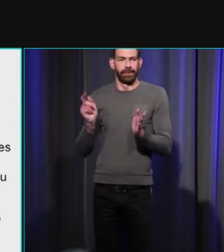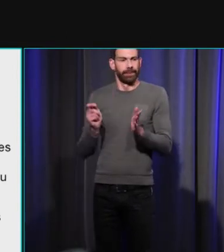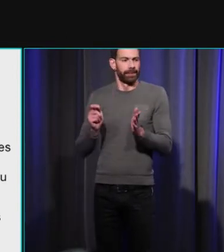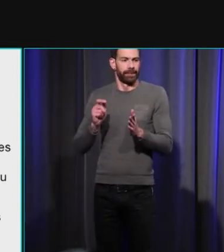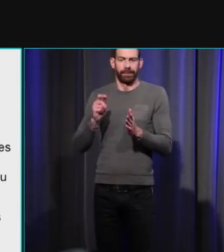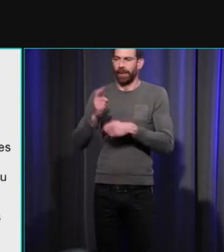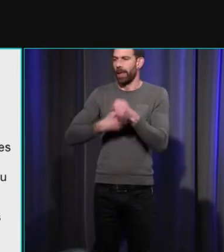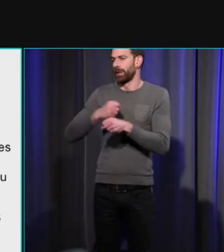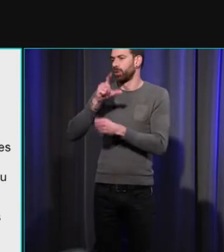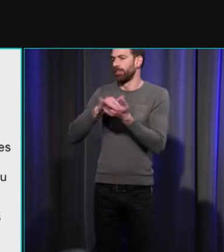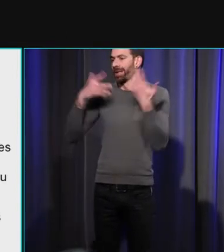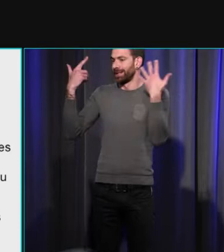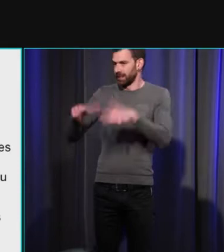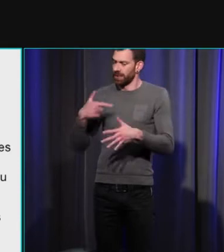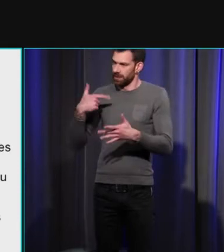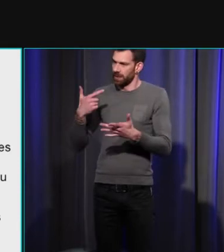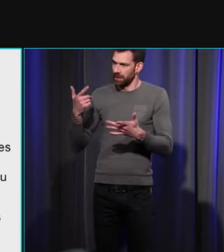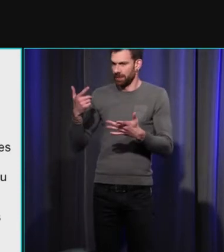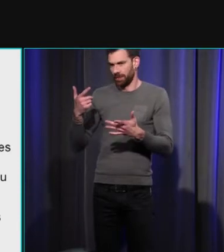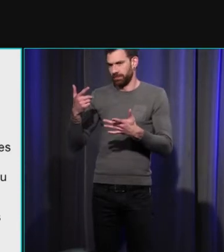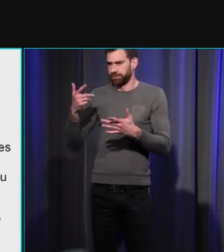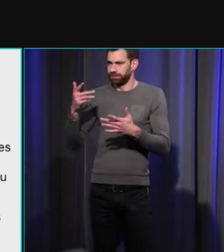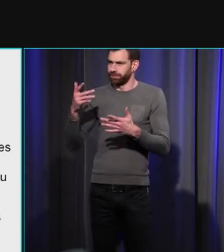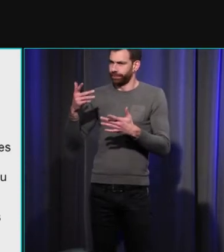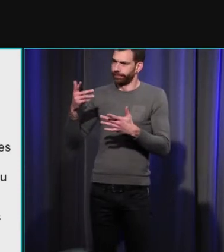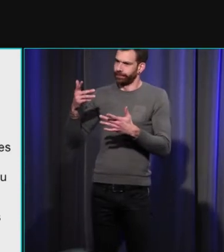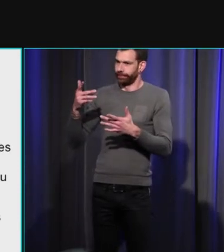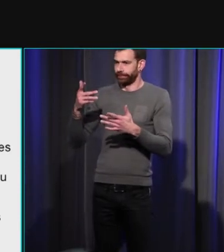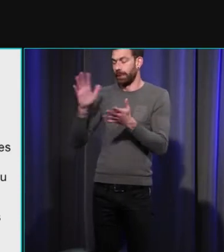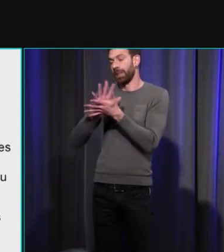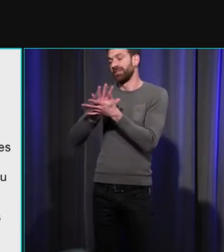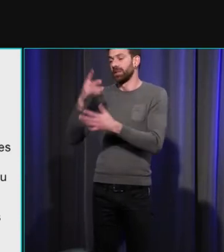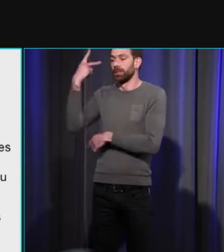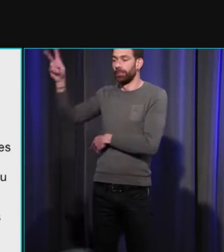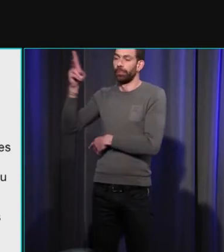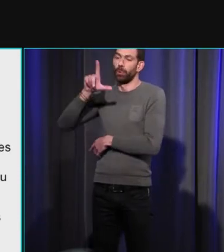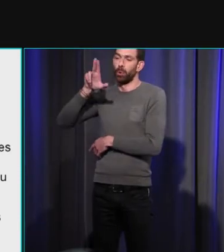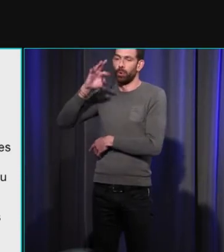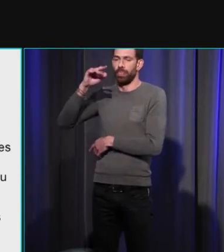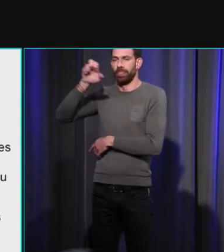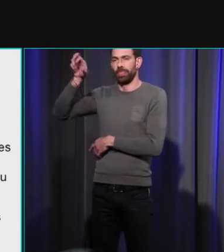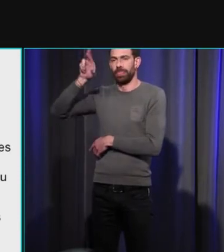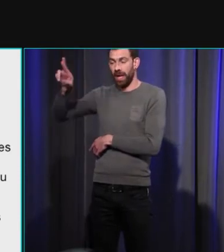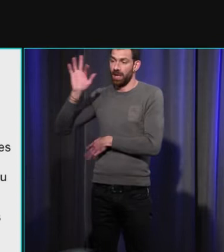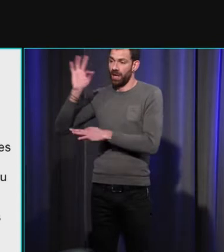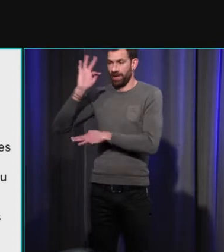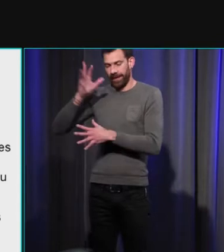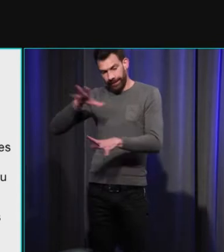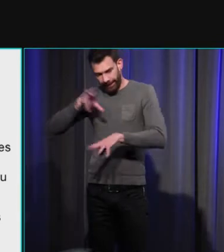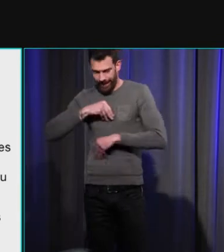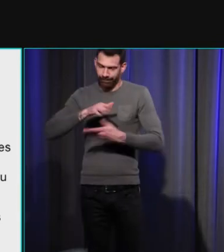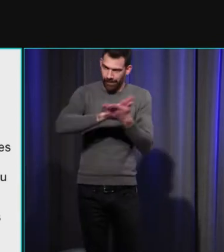la grande campagne de lutter contre les indulgences et depuis il y compris des catholique très fervent trouve ça bizarre dont vous voyez